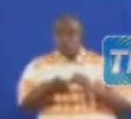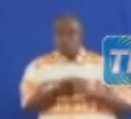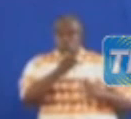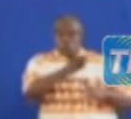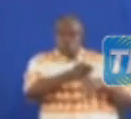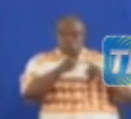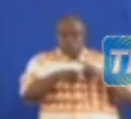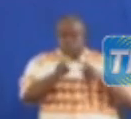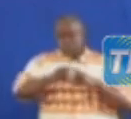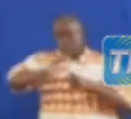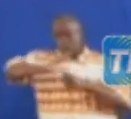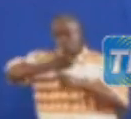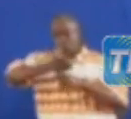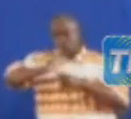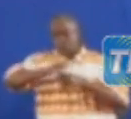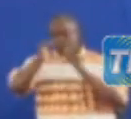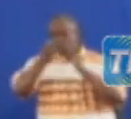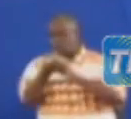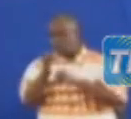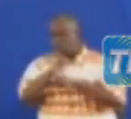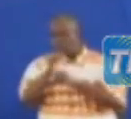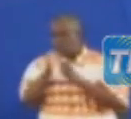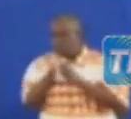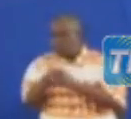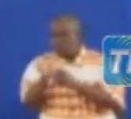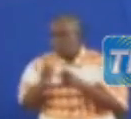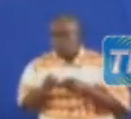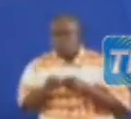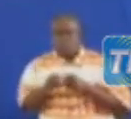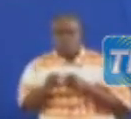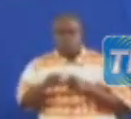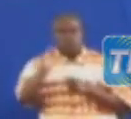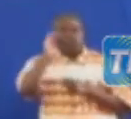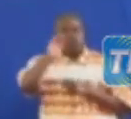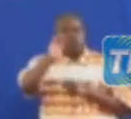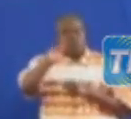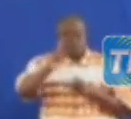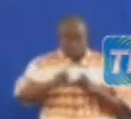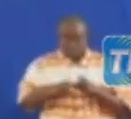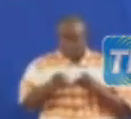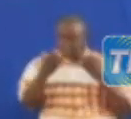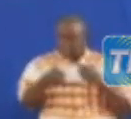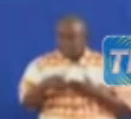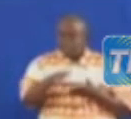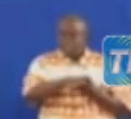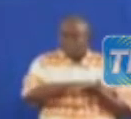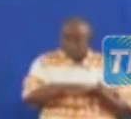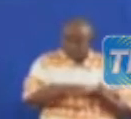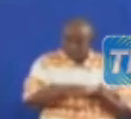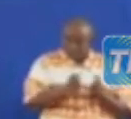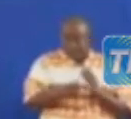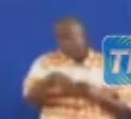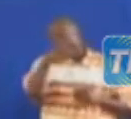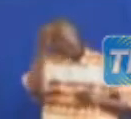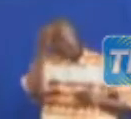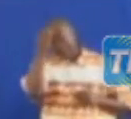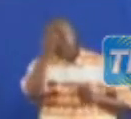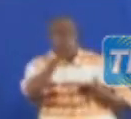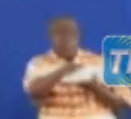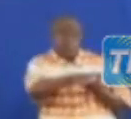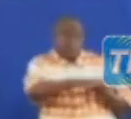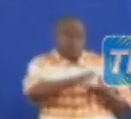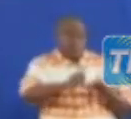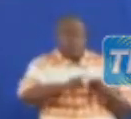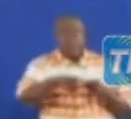na matengenezo ya miundombinu ya barabara, usafirishaji, afya ya msingi, elimu msingi na sekondari na majengo